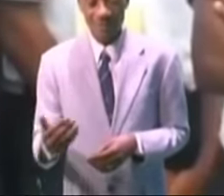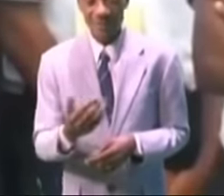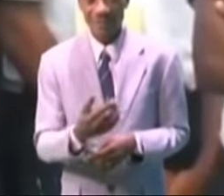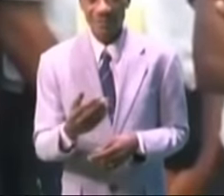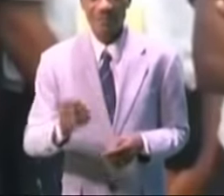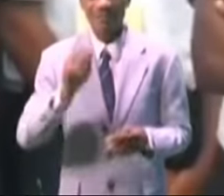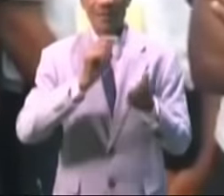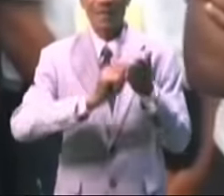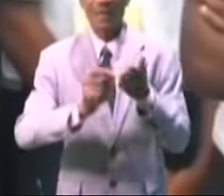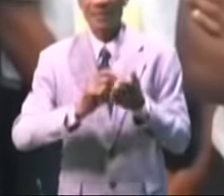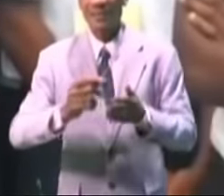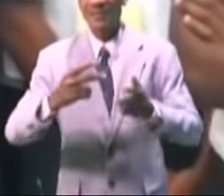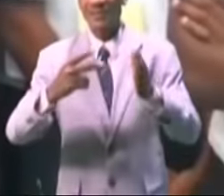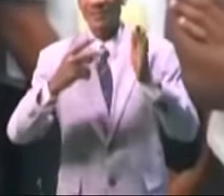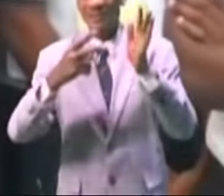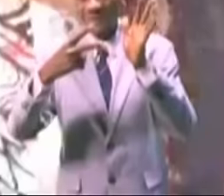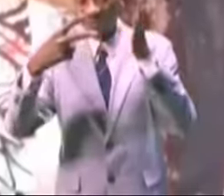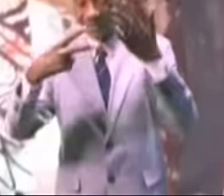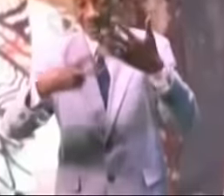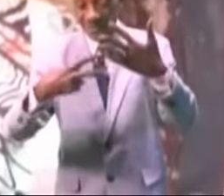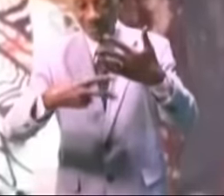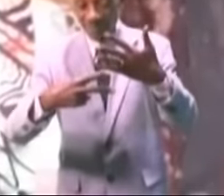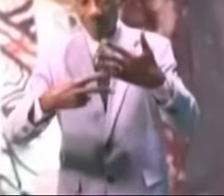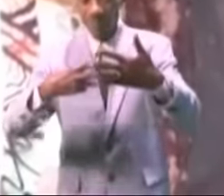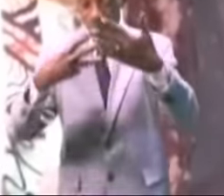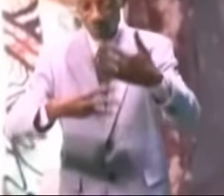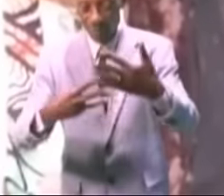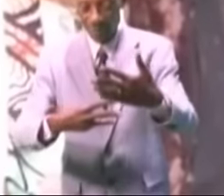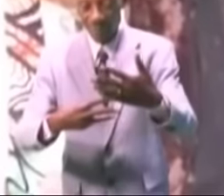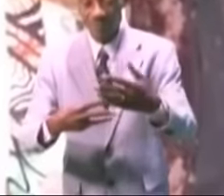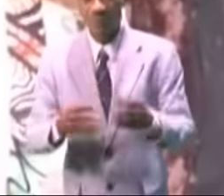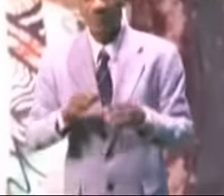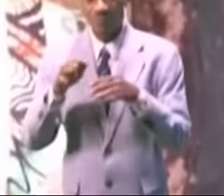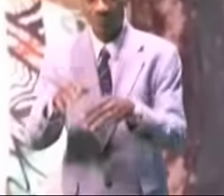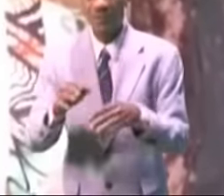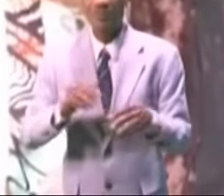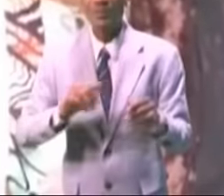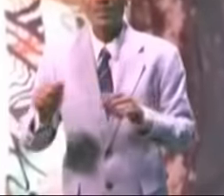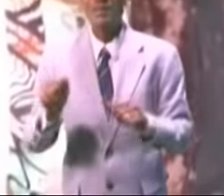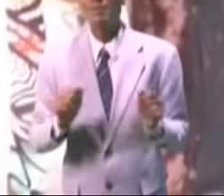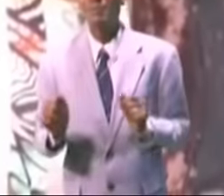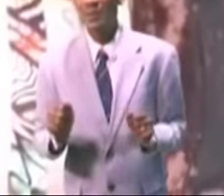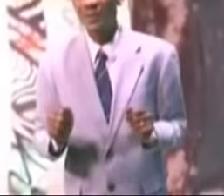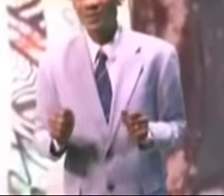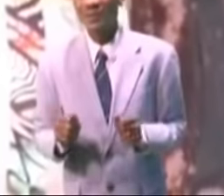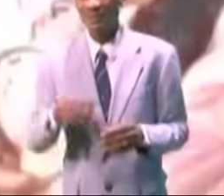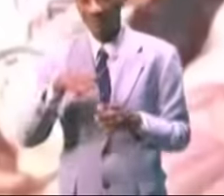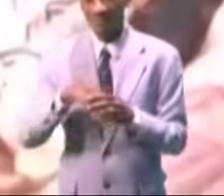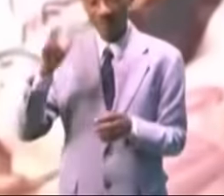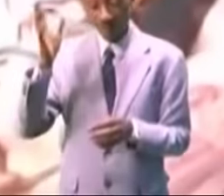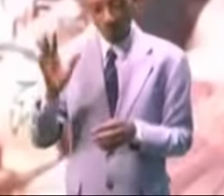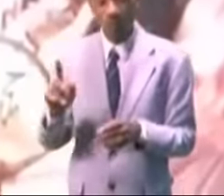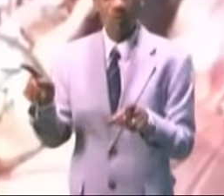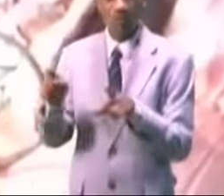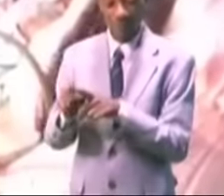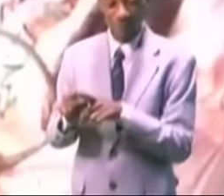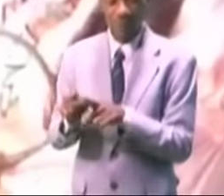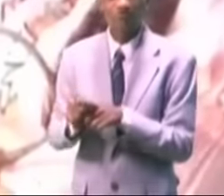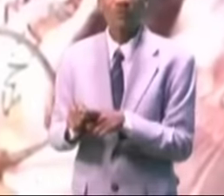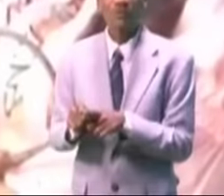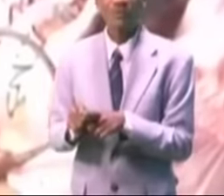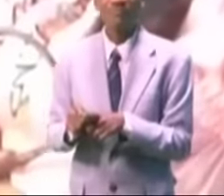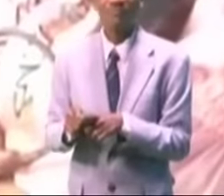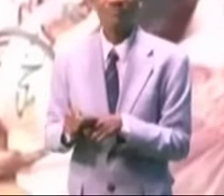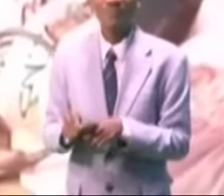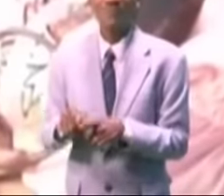d'orientation scolaire et professionnelle TENASOSP édition 2024 dans la province éducationnelle Congo